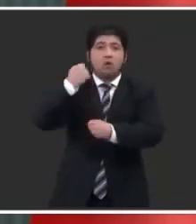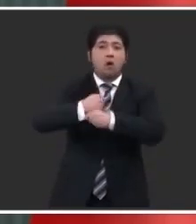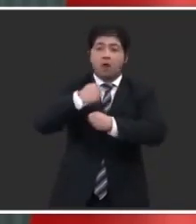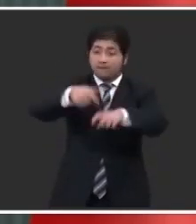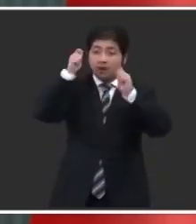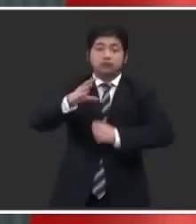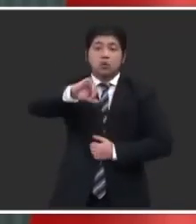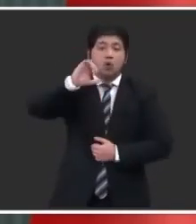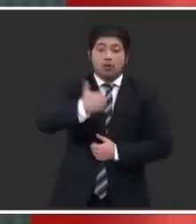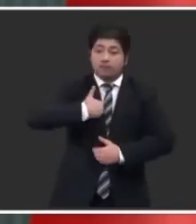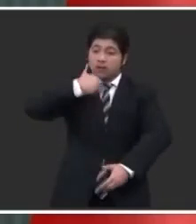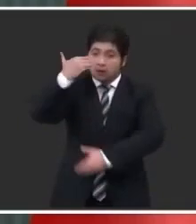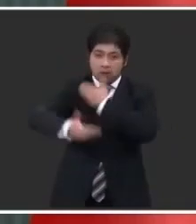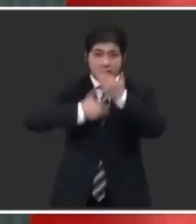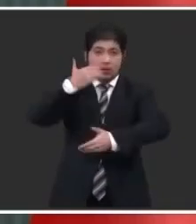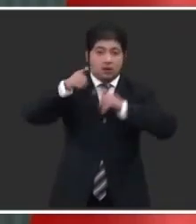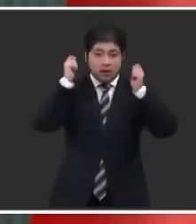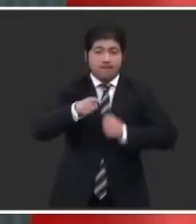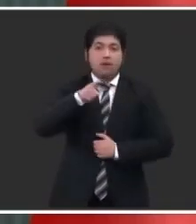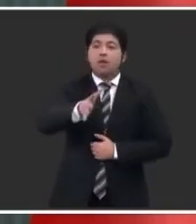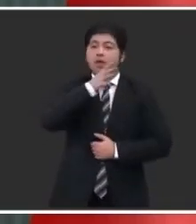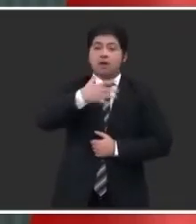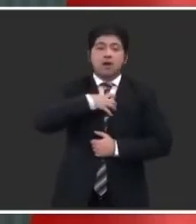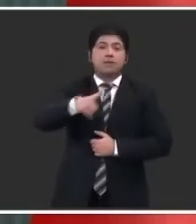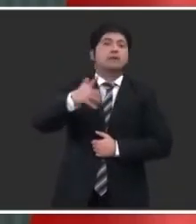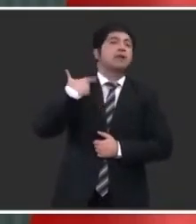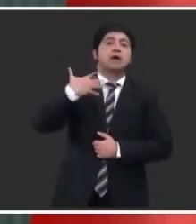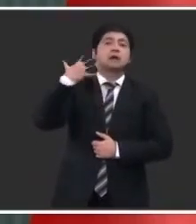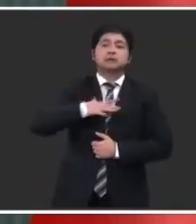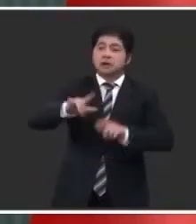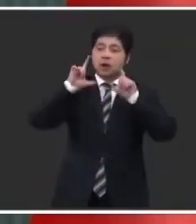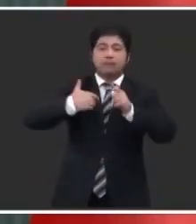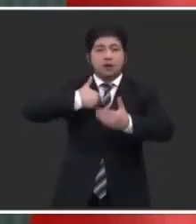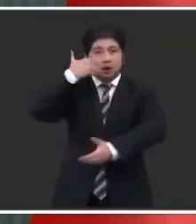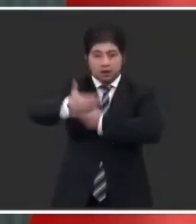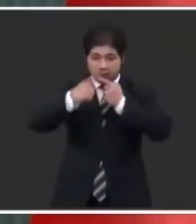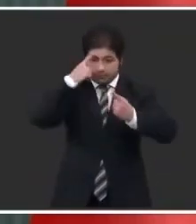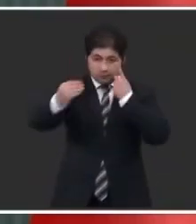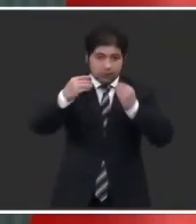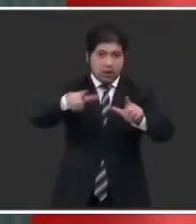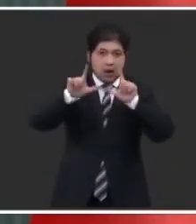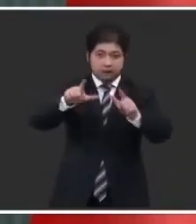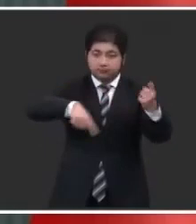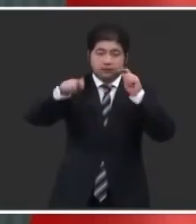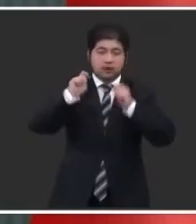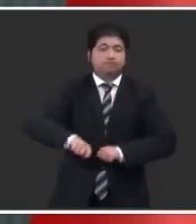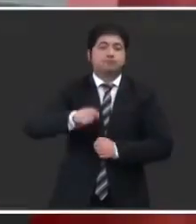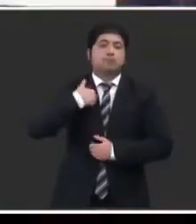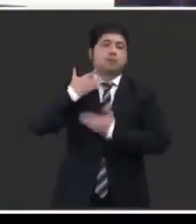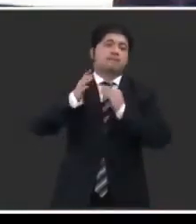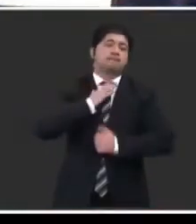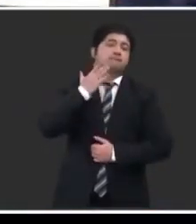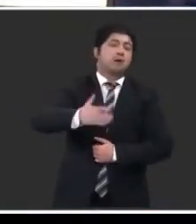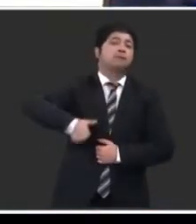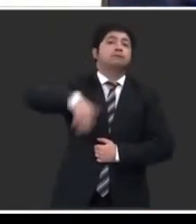görevin önemini hatırlattık ve onlardan beklentilerimizi dile getirdik Aziz milletim